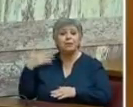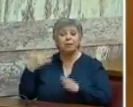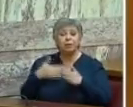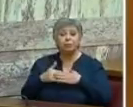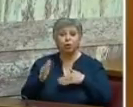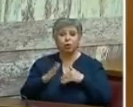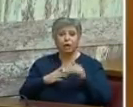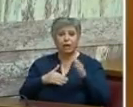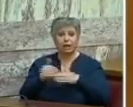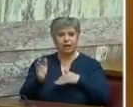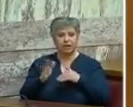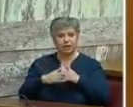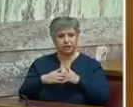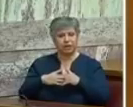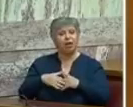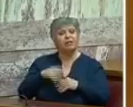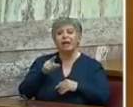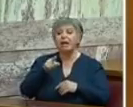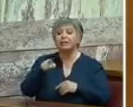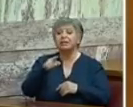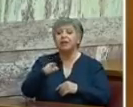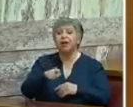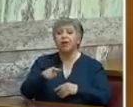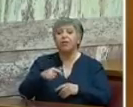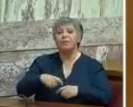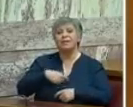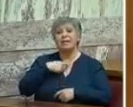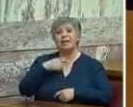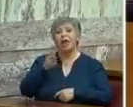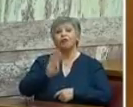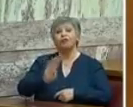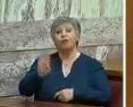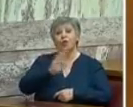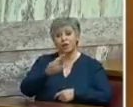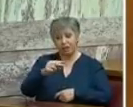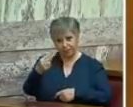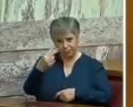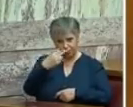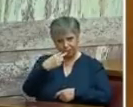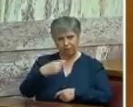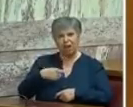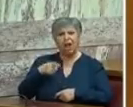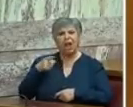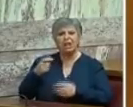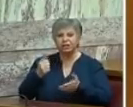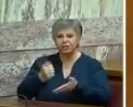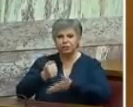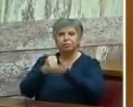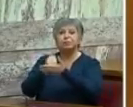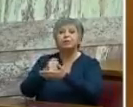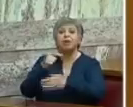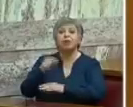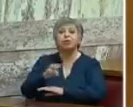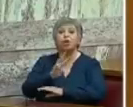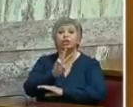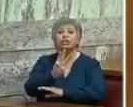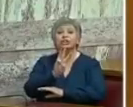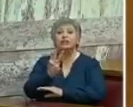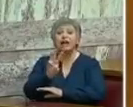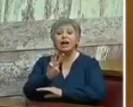κύριε Βορύδη, ναι, που με κοιτάτε έτσι. Λοιπόν, γιατί και επί ημερών σας χρηματοδοτήθηκε αυτό το site. Και πάρα πολλά μάλιστα.